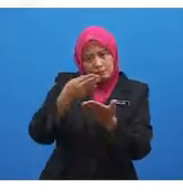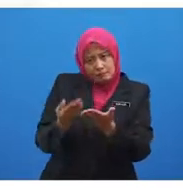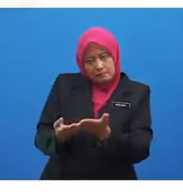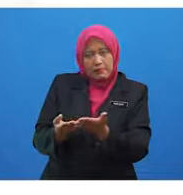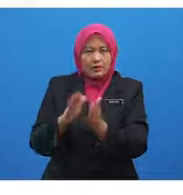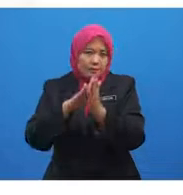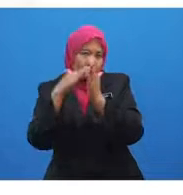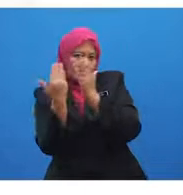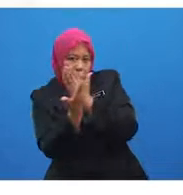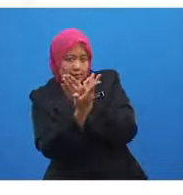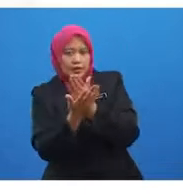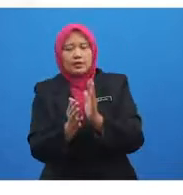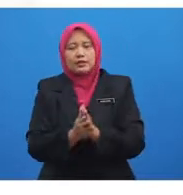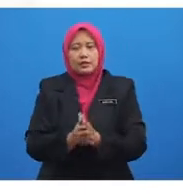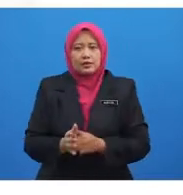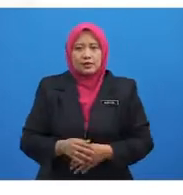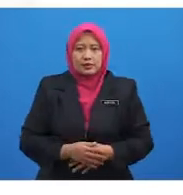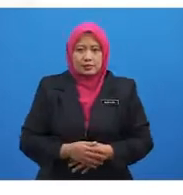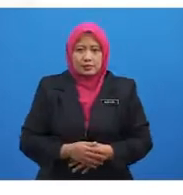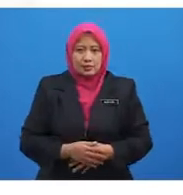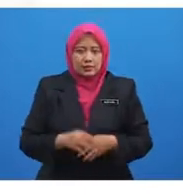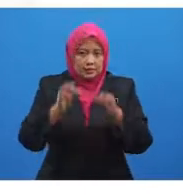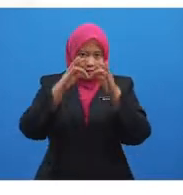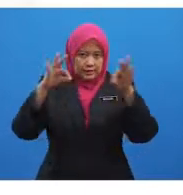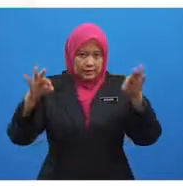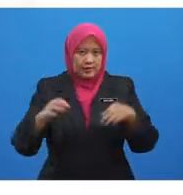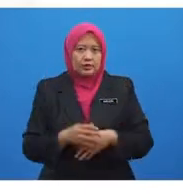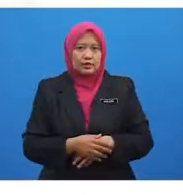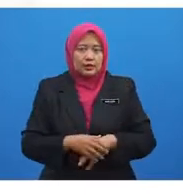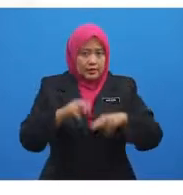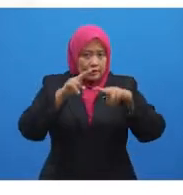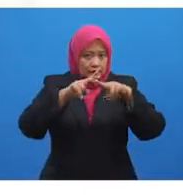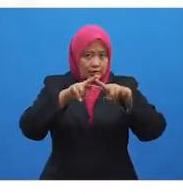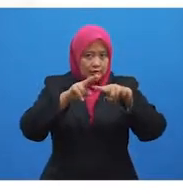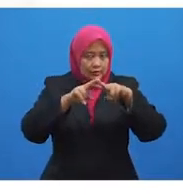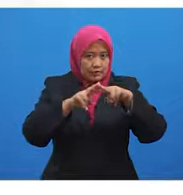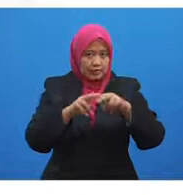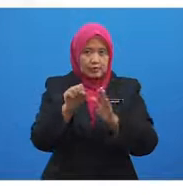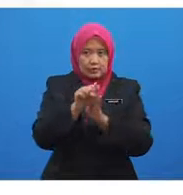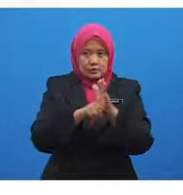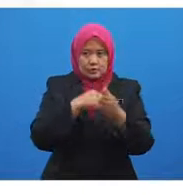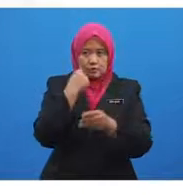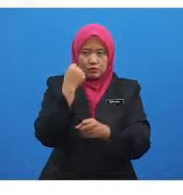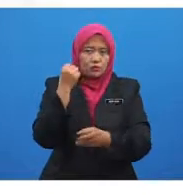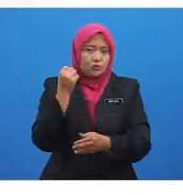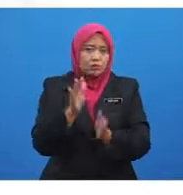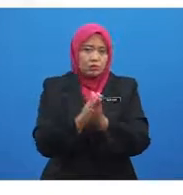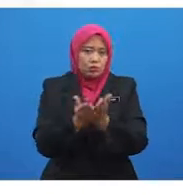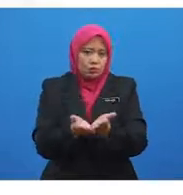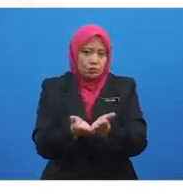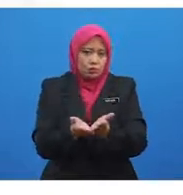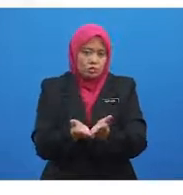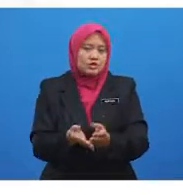penyongsangan ayat. Contohnya, frasa garam sebuku, sisa jeragan. Frasa yang